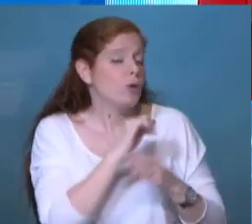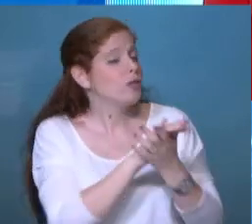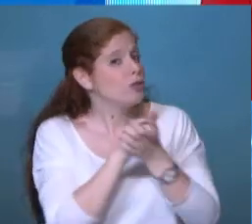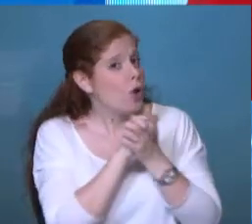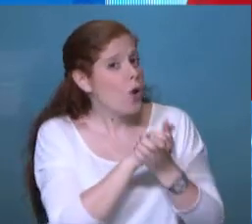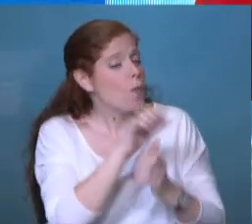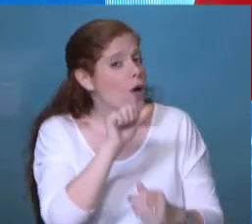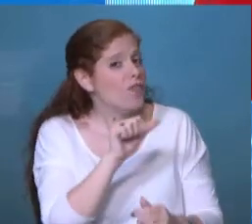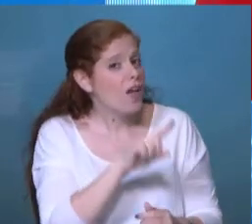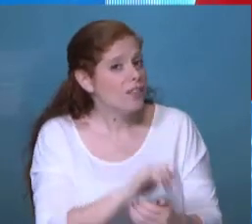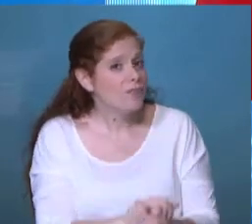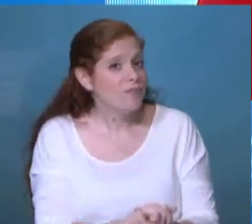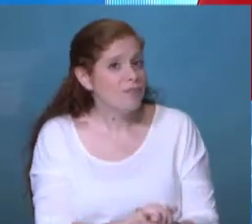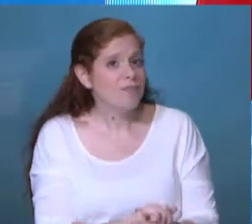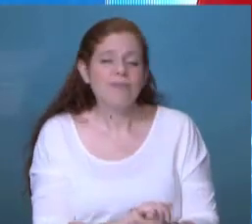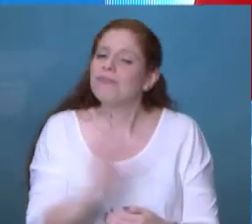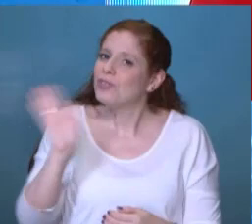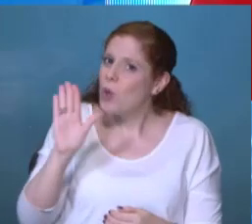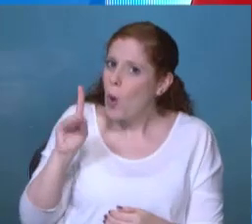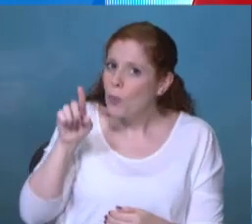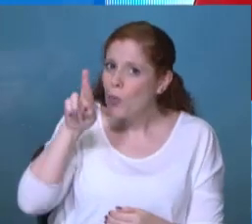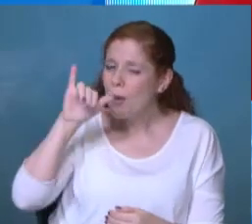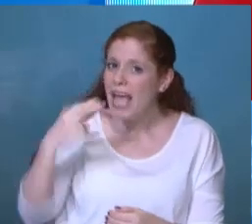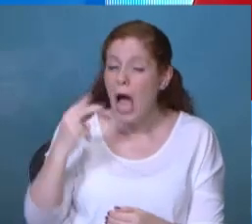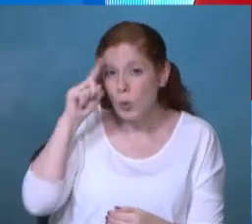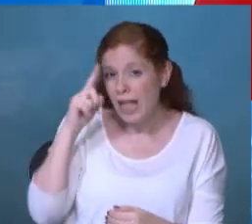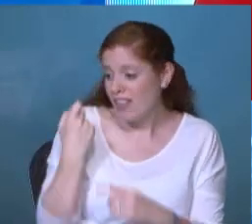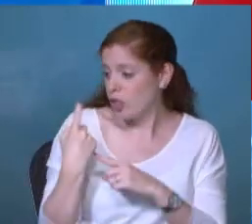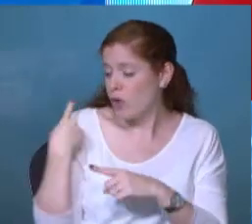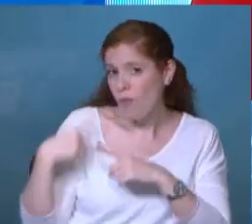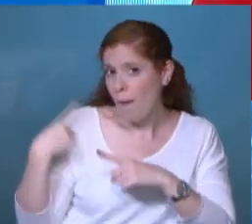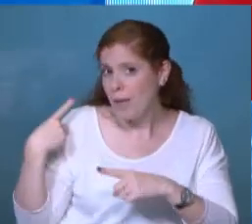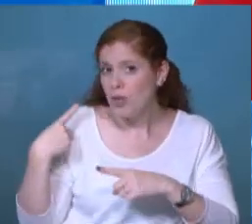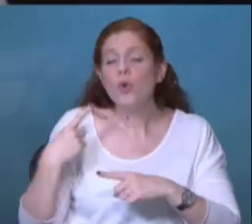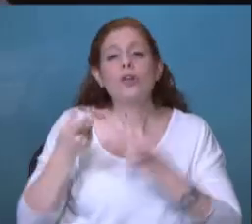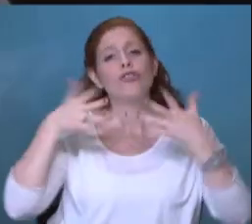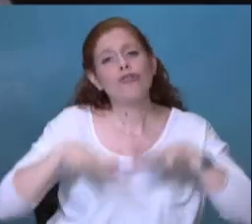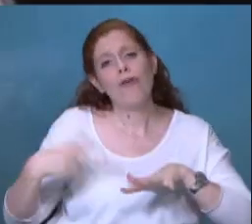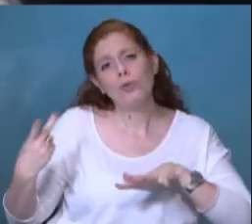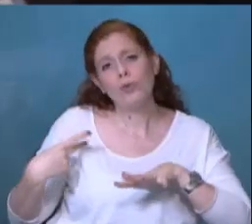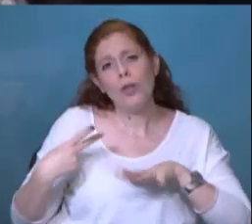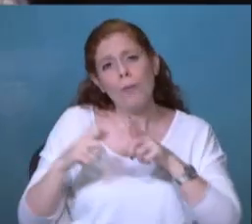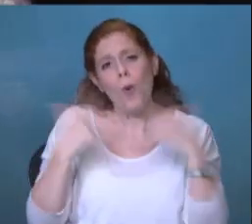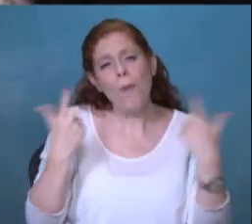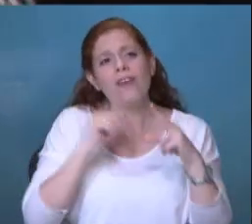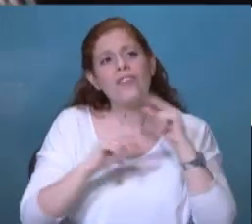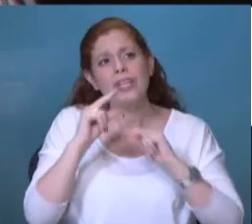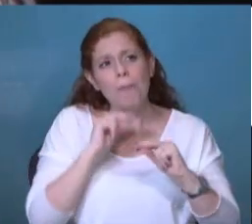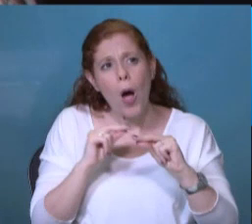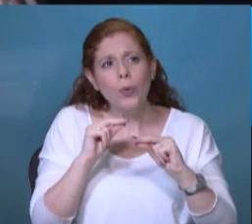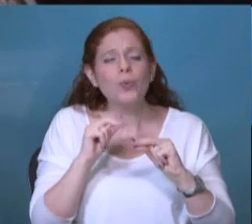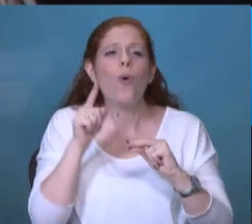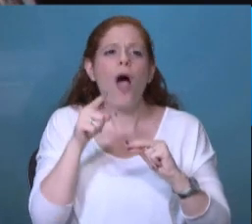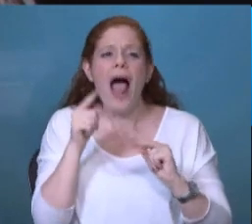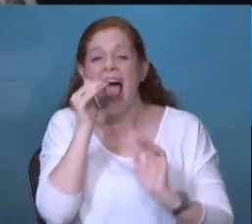ורדי. שלום דוריה, את יודעת, לפני בדיוק שבוע ישבנו שנינו באולפן ודיברנו על הסלמה